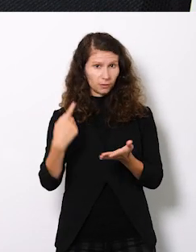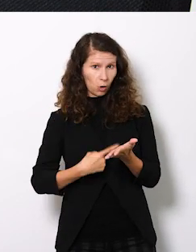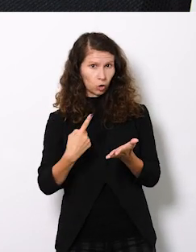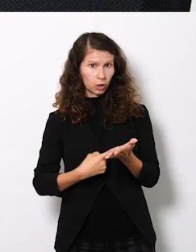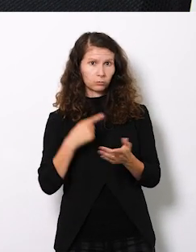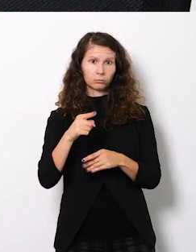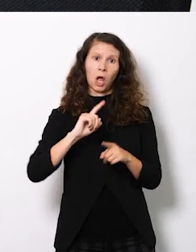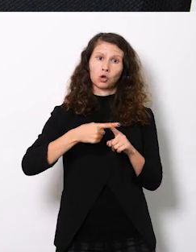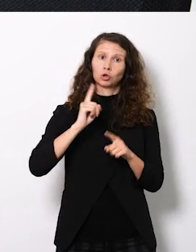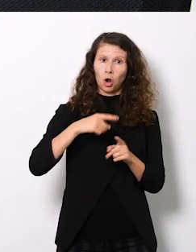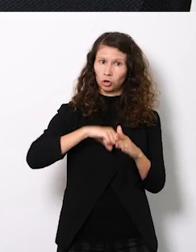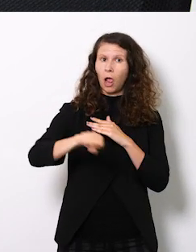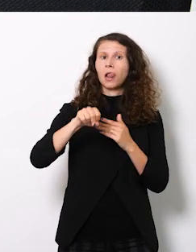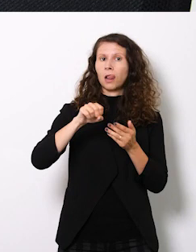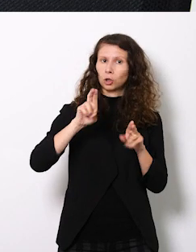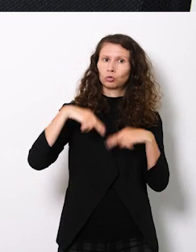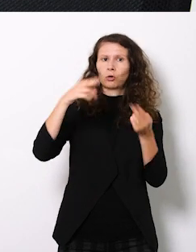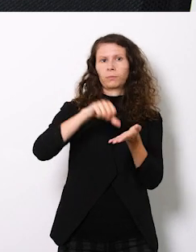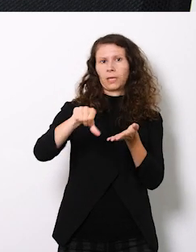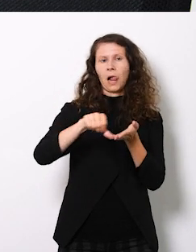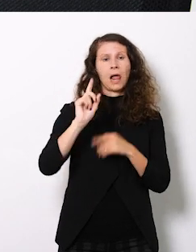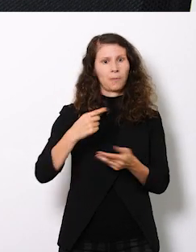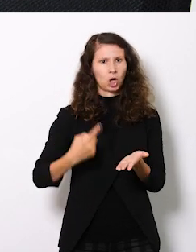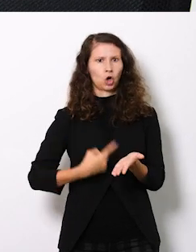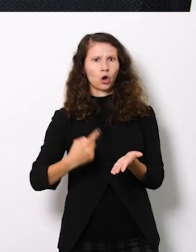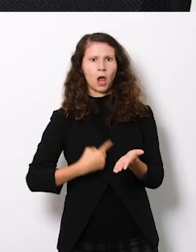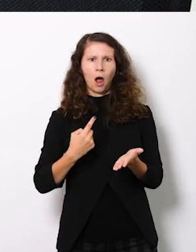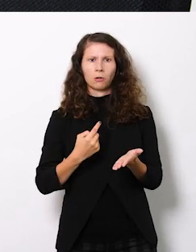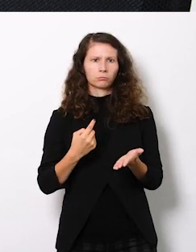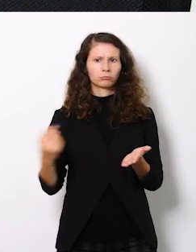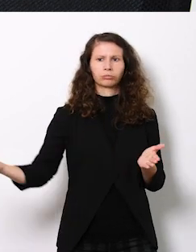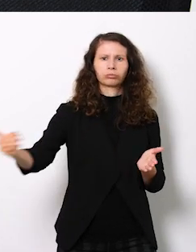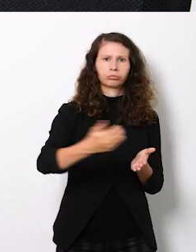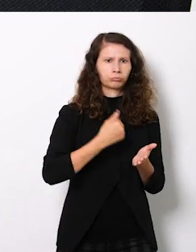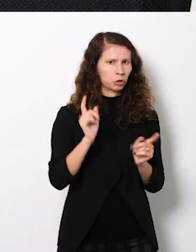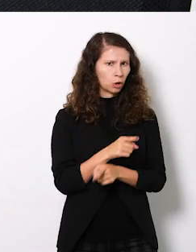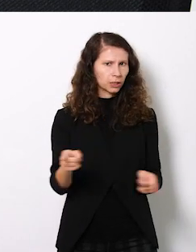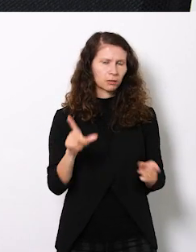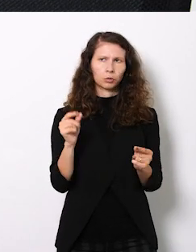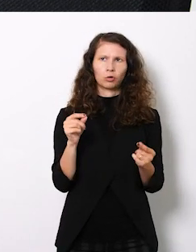diese Schulden sollen schnell zurückgezahlt werden, andererseits sollen keine Steuern erhoben werden. Also die